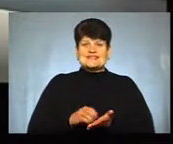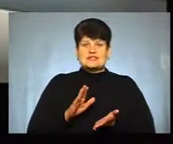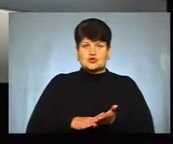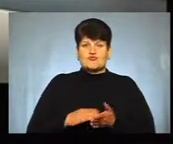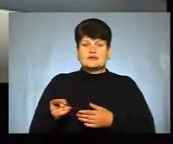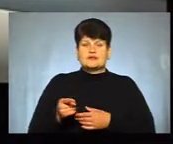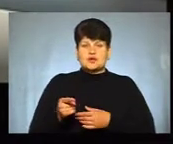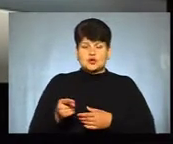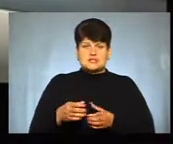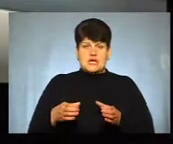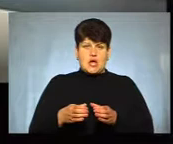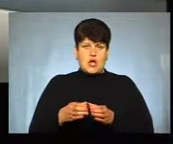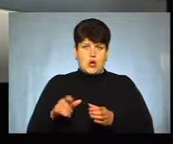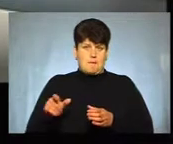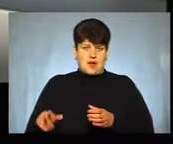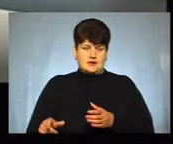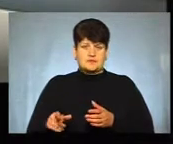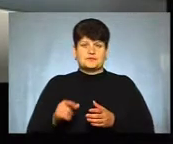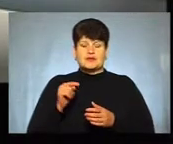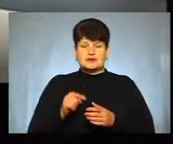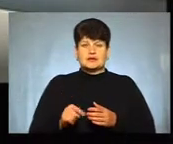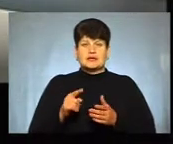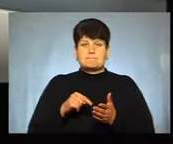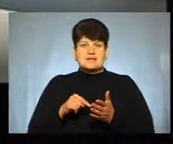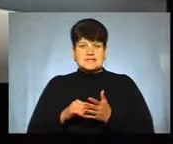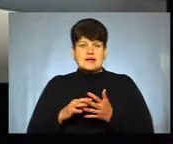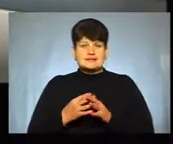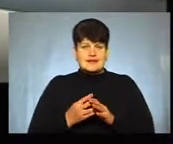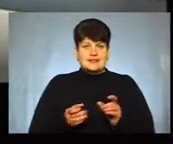в тернопільській громаді, тобто в тих населених пунктах, які приєдналися.